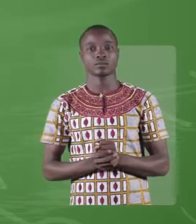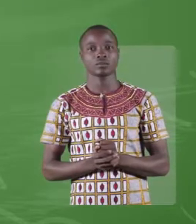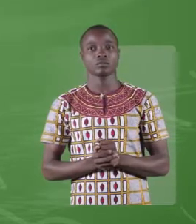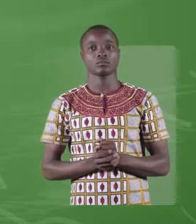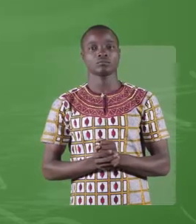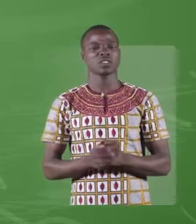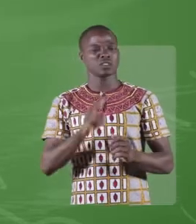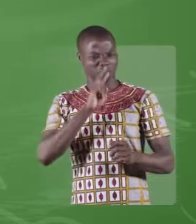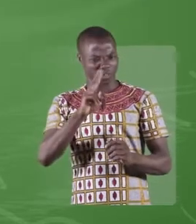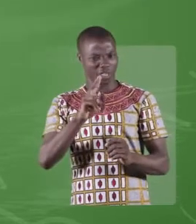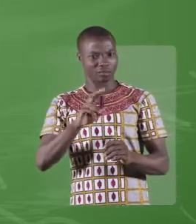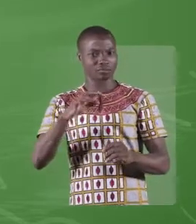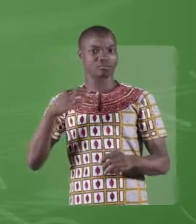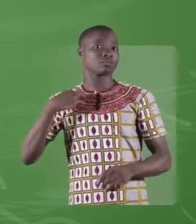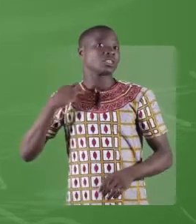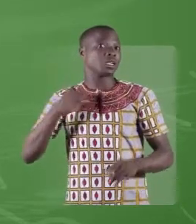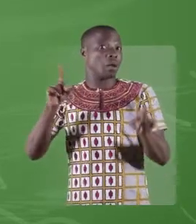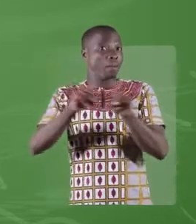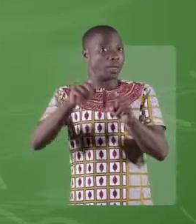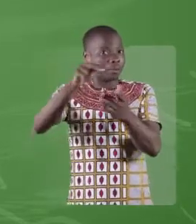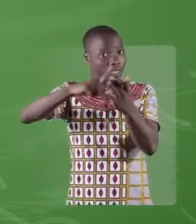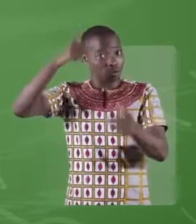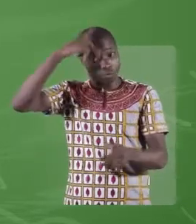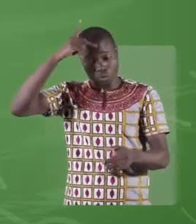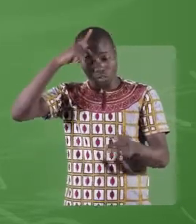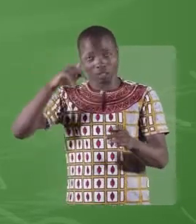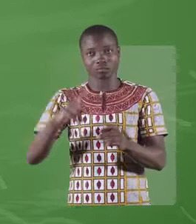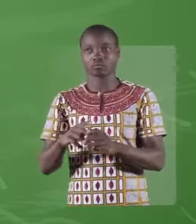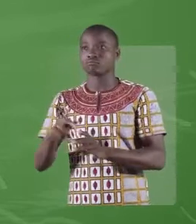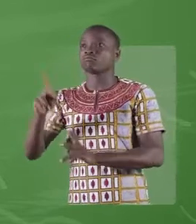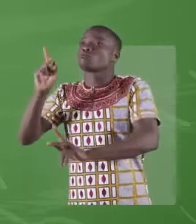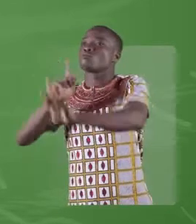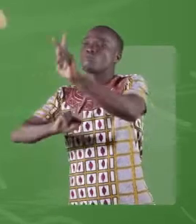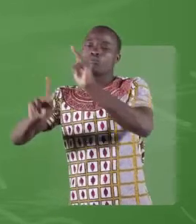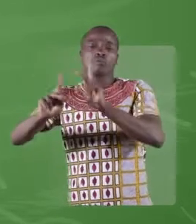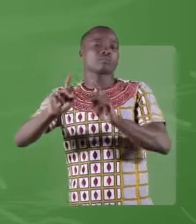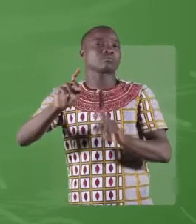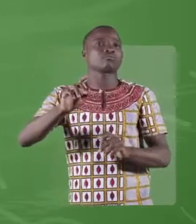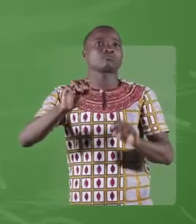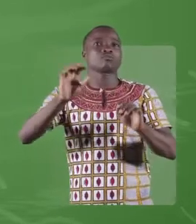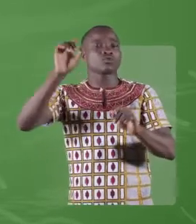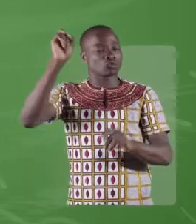Bien que les candidats sont du même parti, les électeurs avaient un choix à faire.